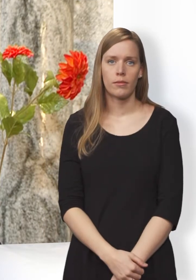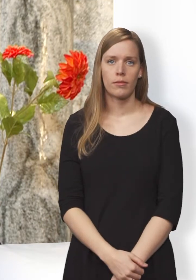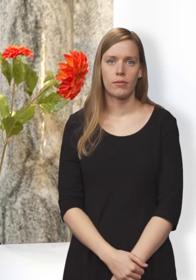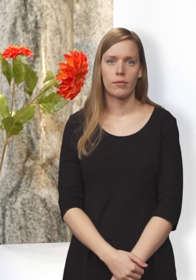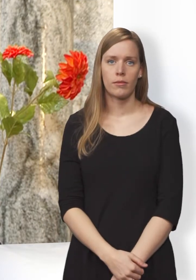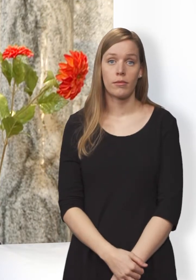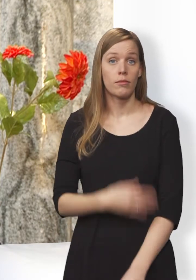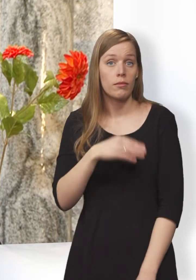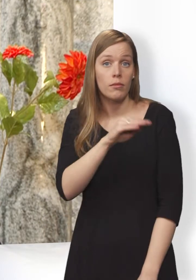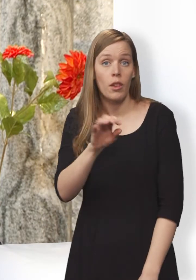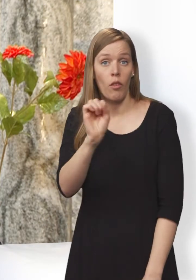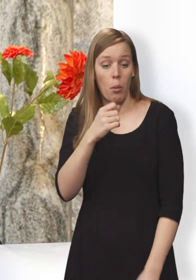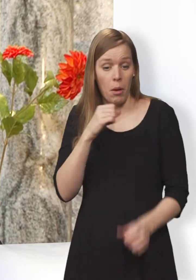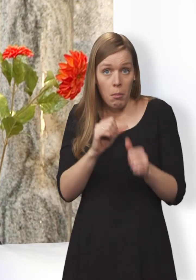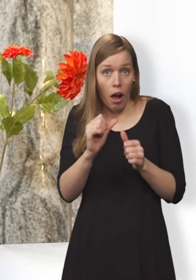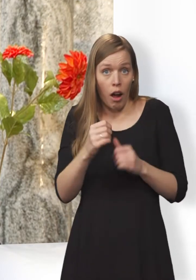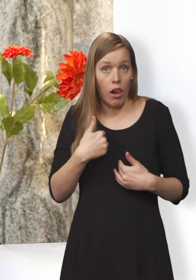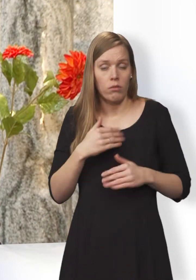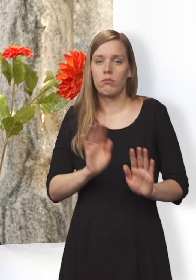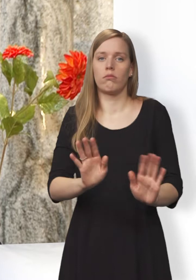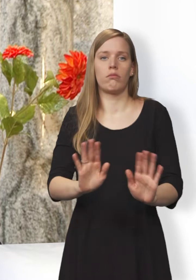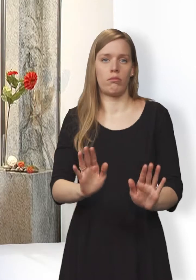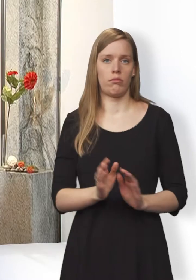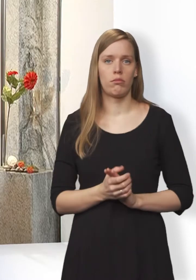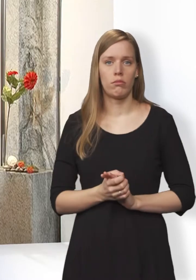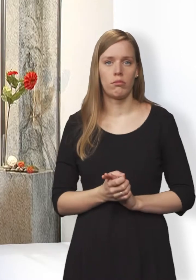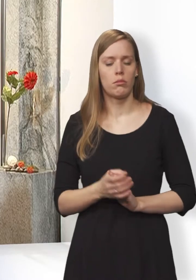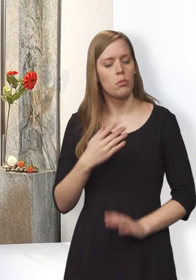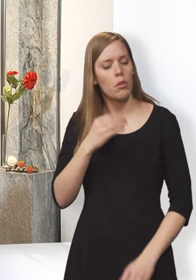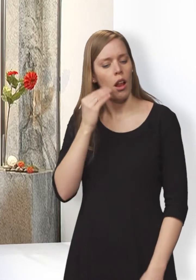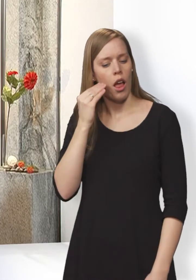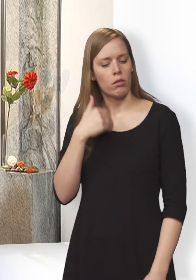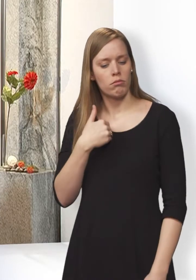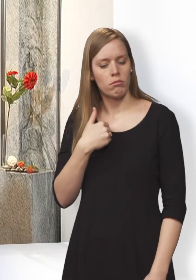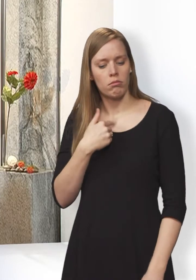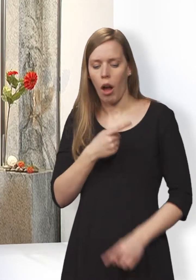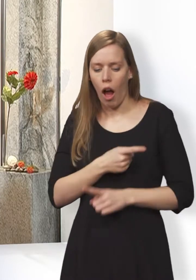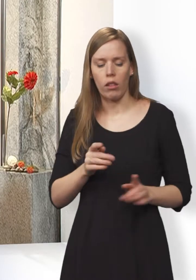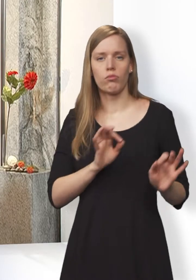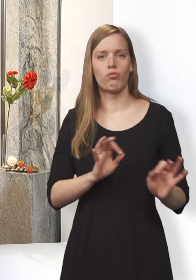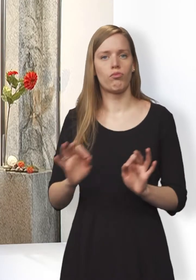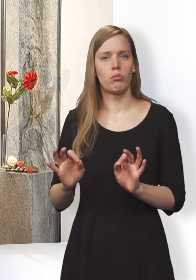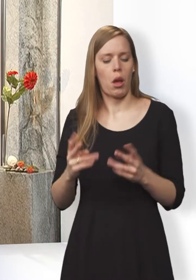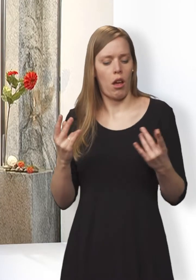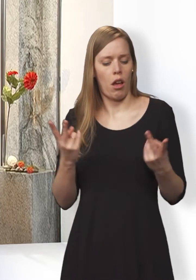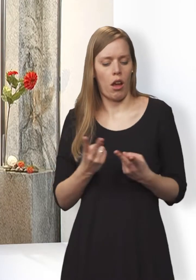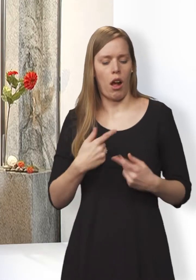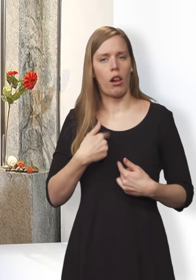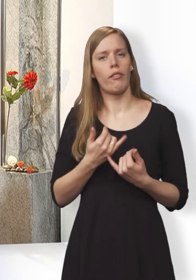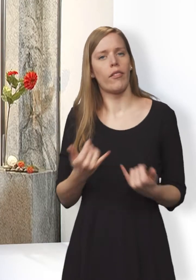ich sage das nicht weil ich mangel leide denn ich habe gelernt mir genügend zu lassen wie es mir auch